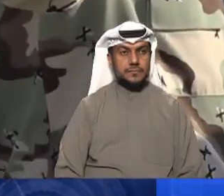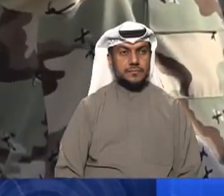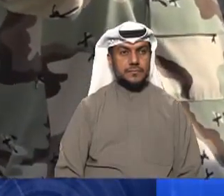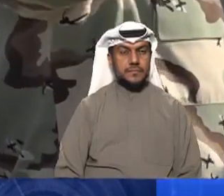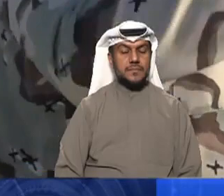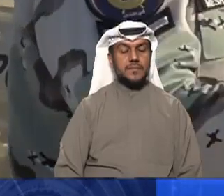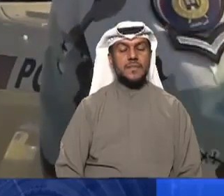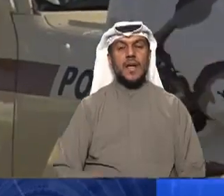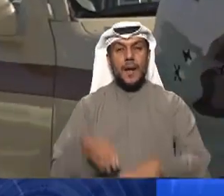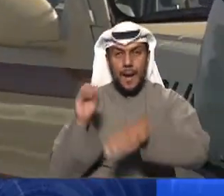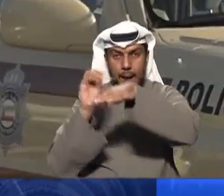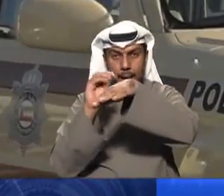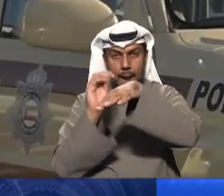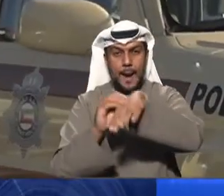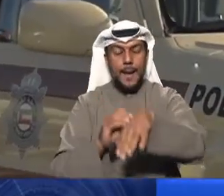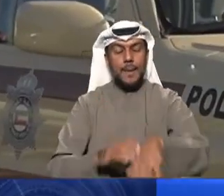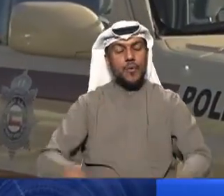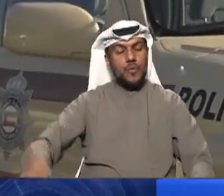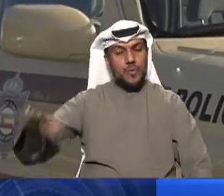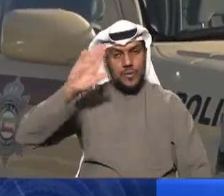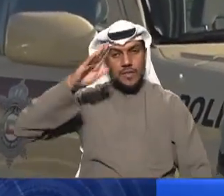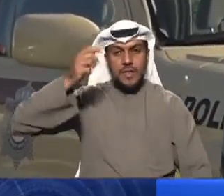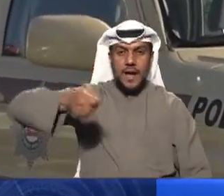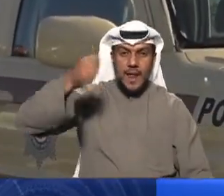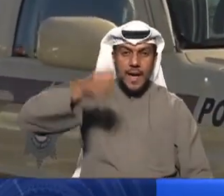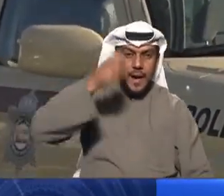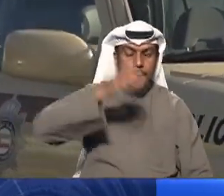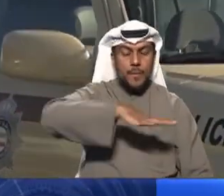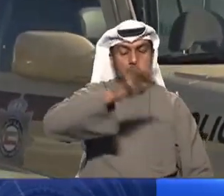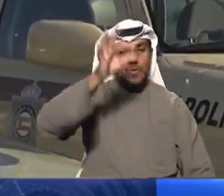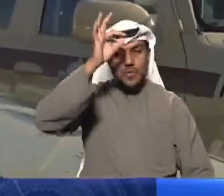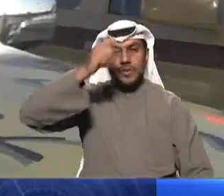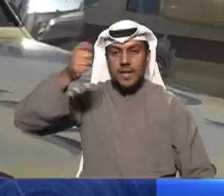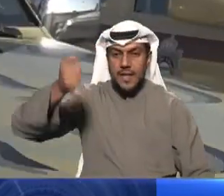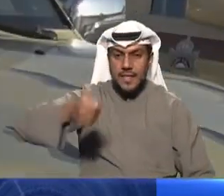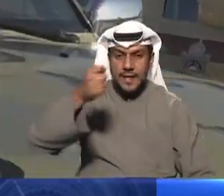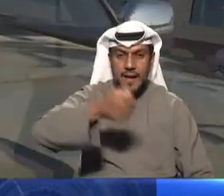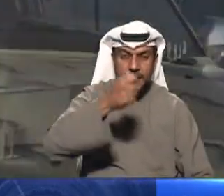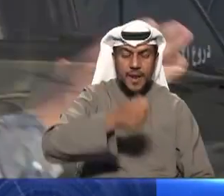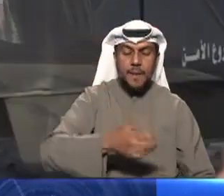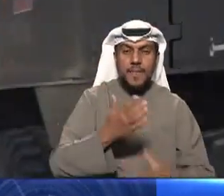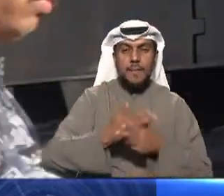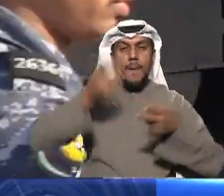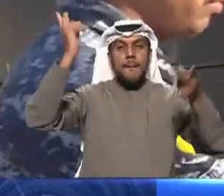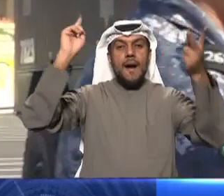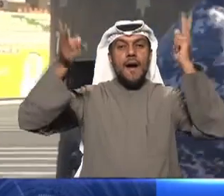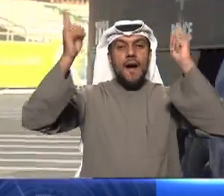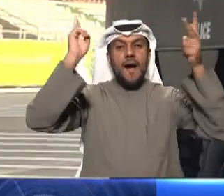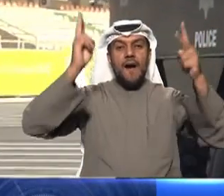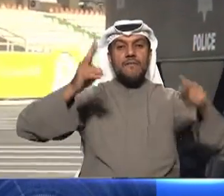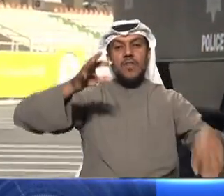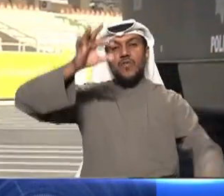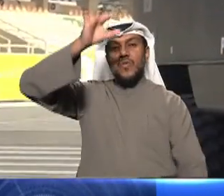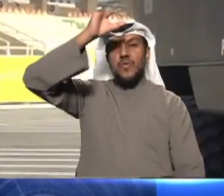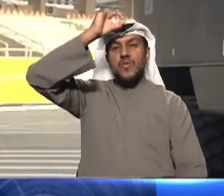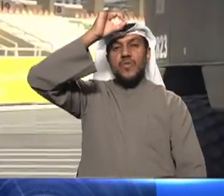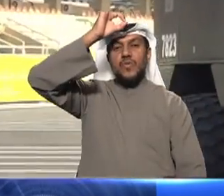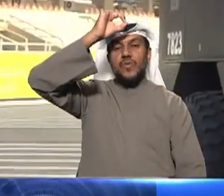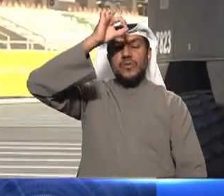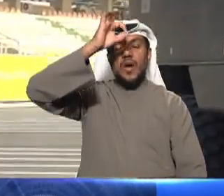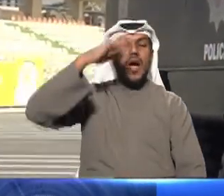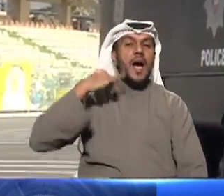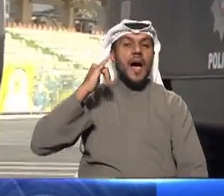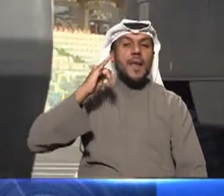ووجه الفريق النهام التحية والتقدير إلى رجال الأمن بمناسبة الاحتفال بيوم الشرطة العربية، موضحا أن